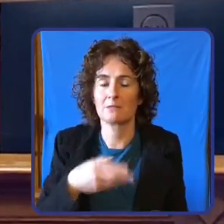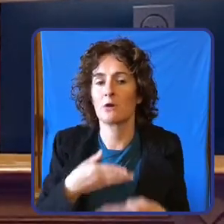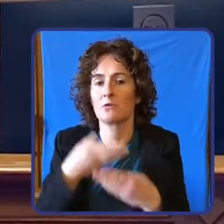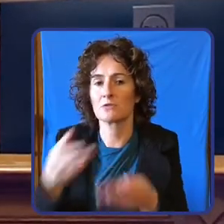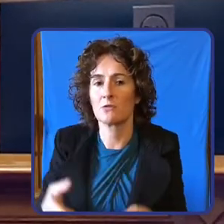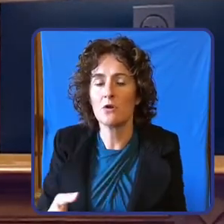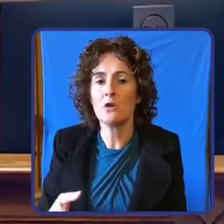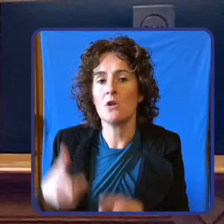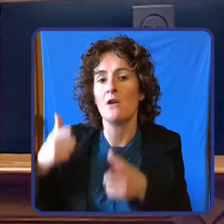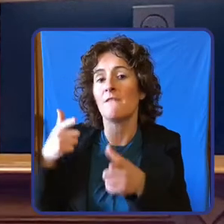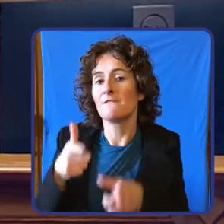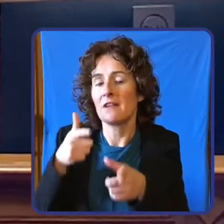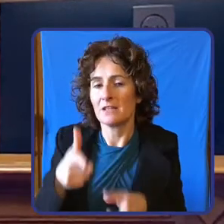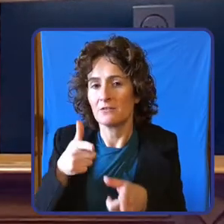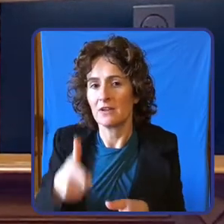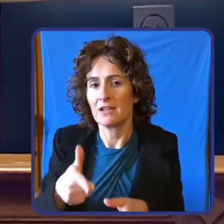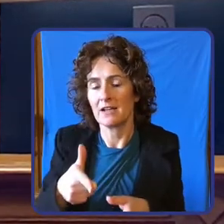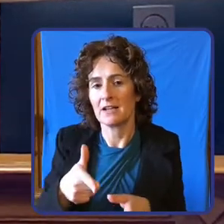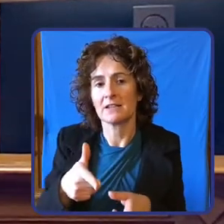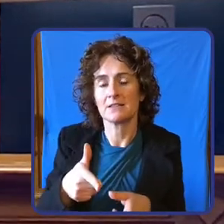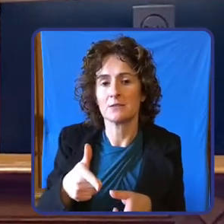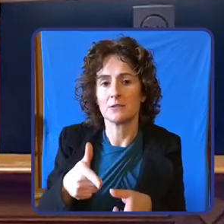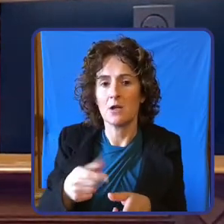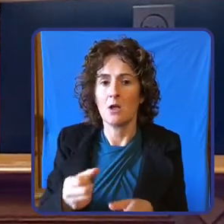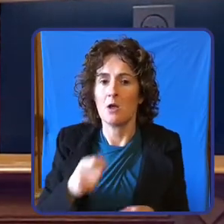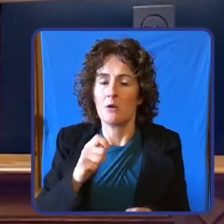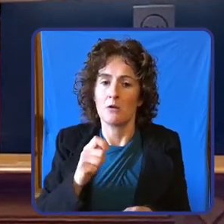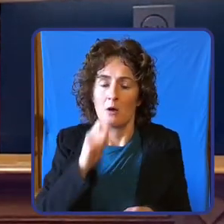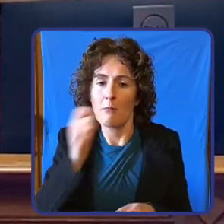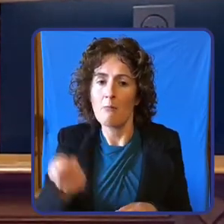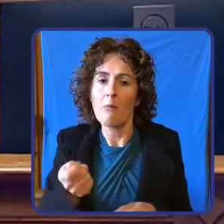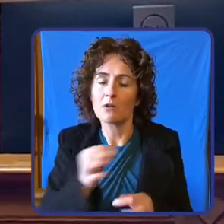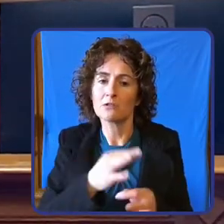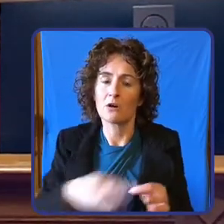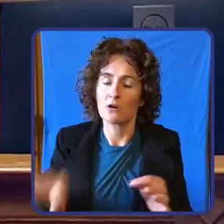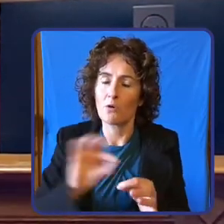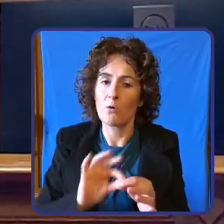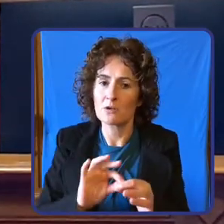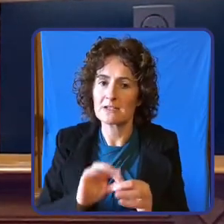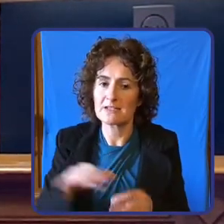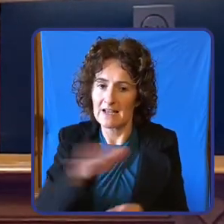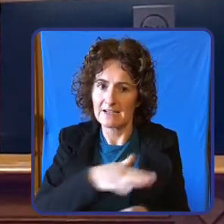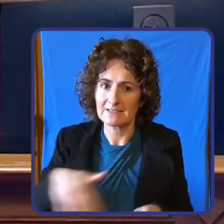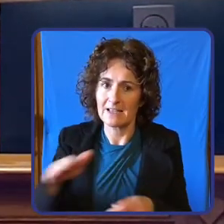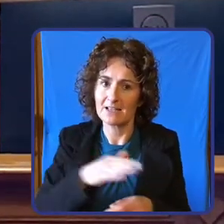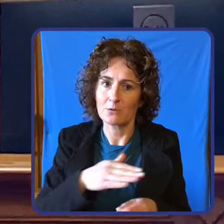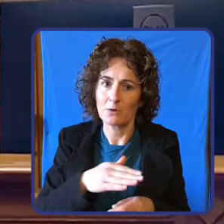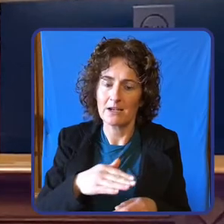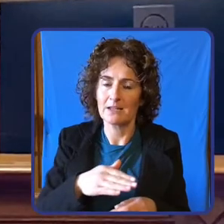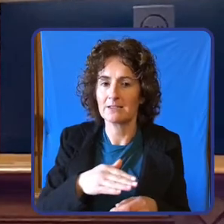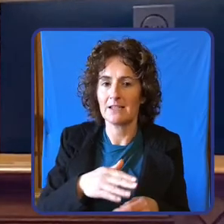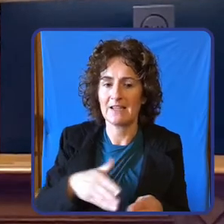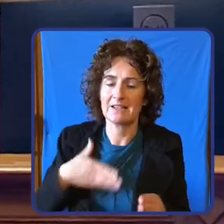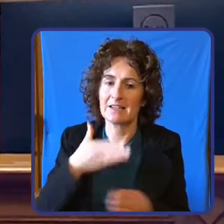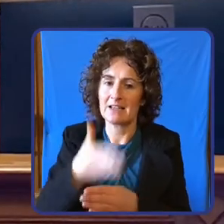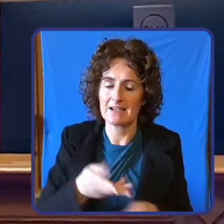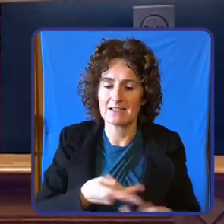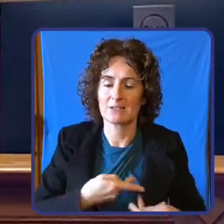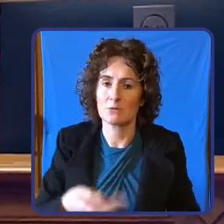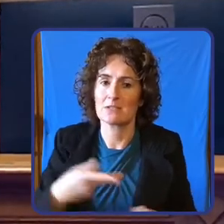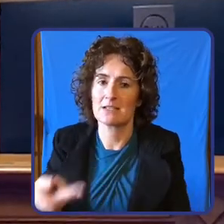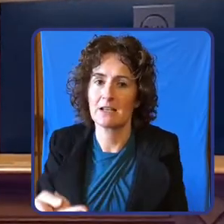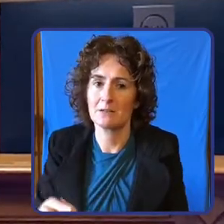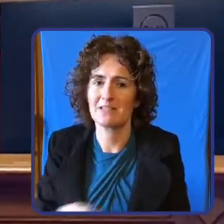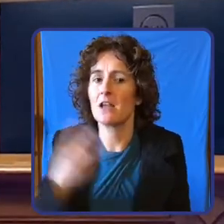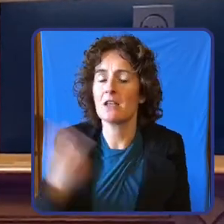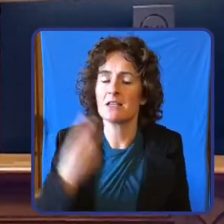haláltoztó fegyverek szállítását magyar területen keresztül engedélyezik. Ki tett ennél többet Magyarországon az